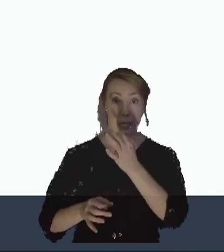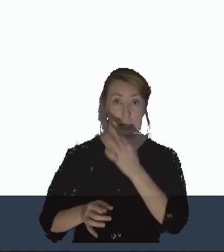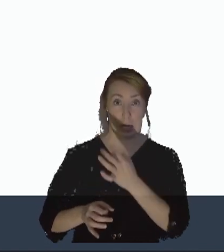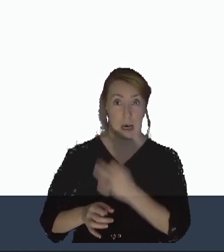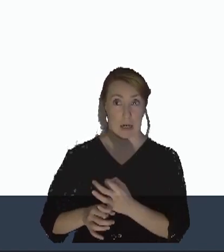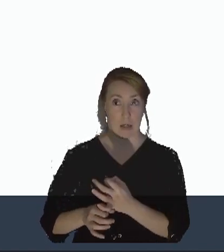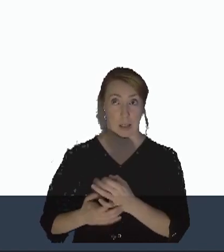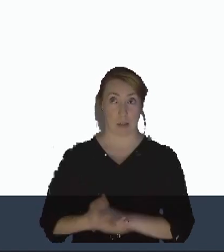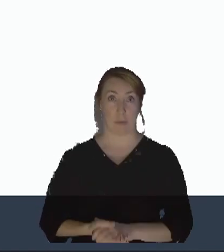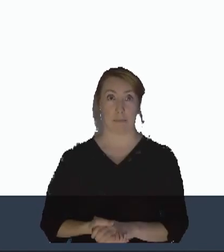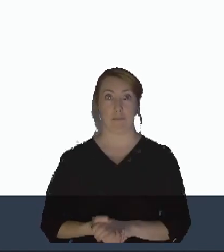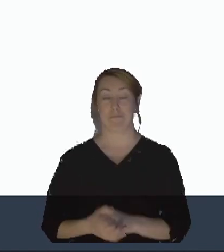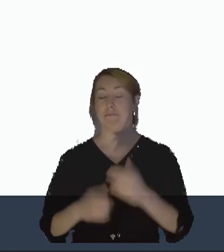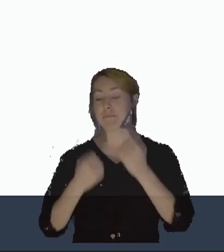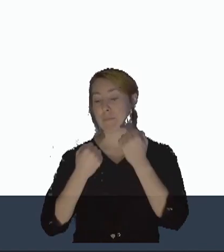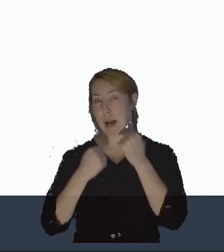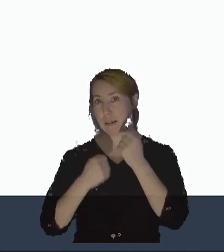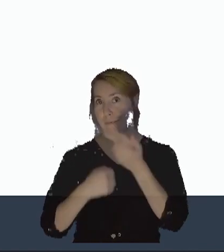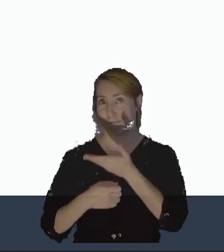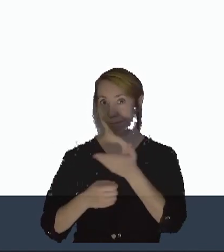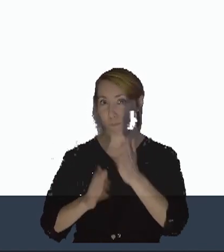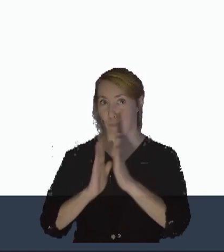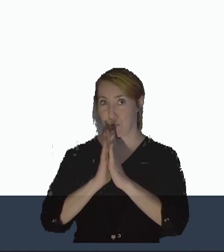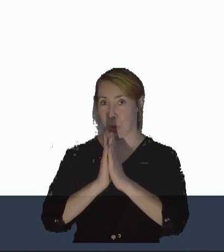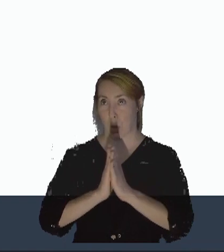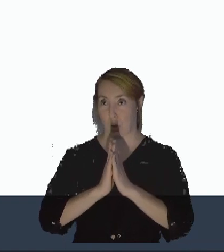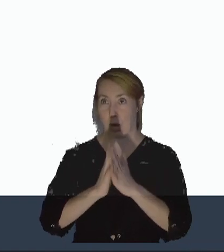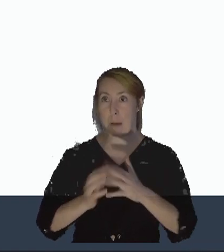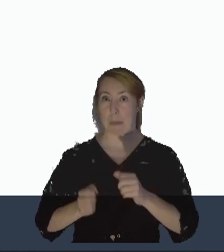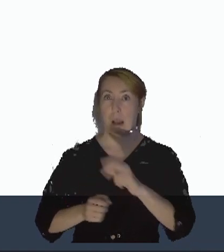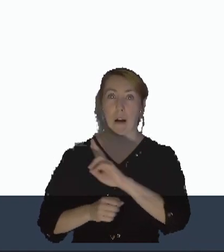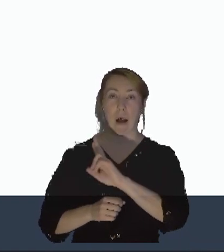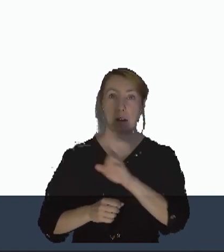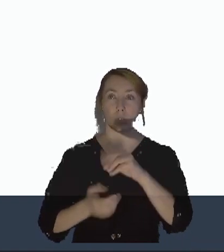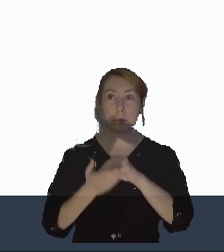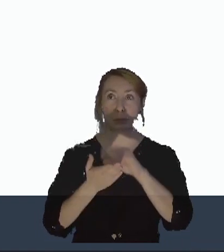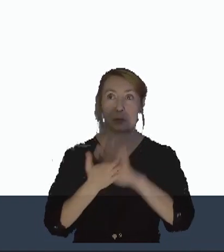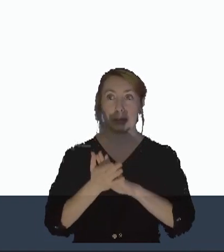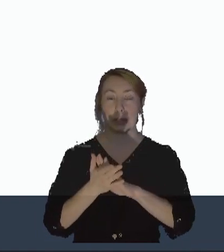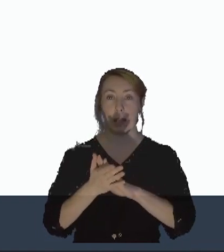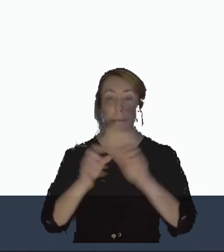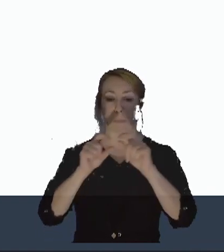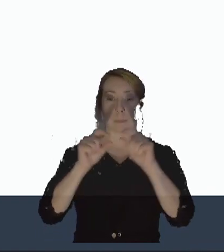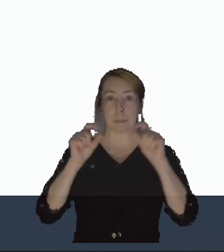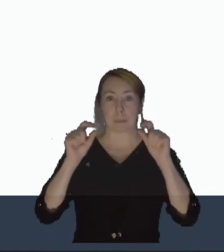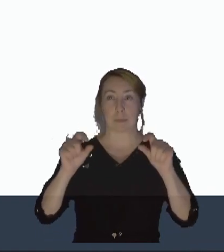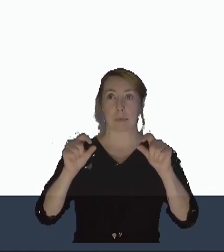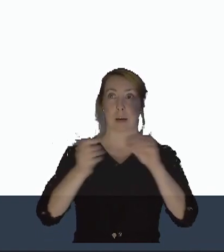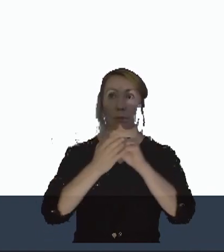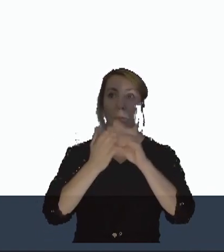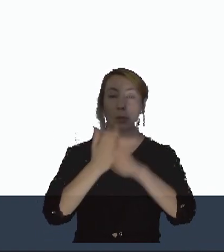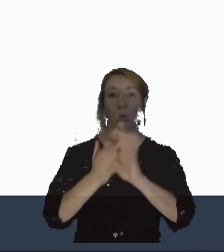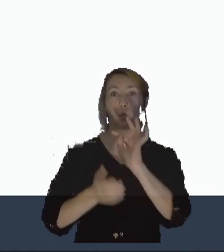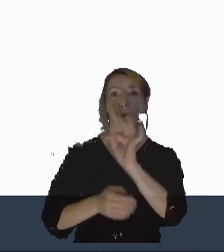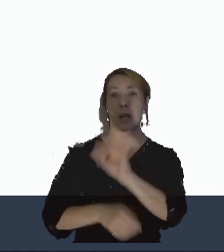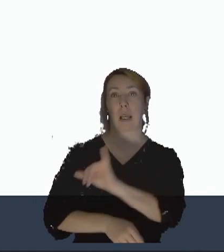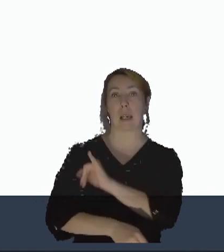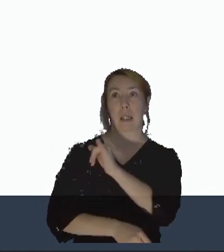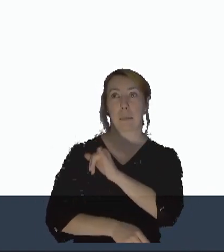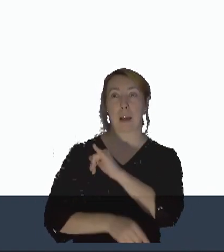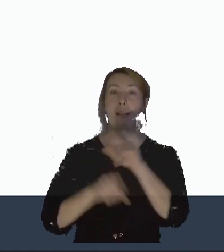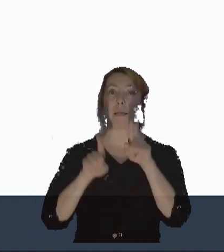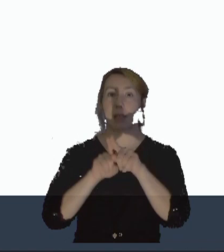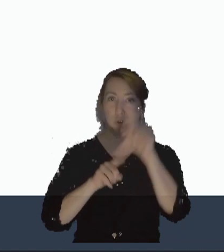Ja Państwa bardzo proszę, żebyście Państwo na początku wpisali tam w odpowiednim miejscu, które się pojawi, swoje imię, ale